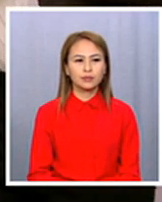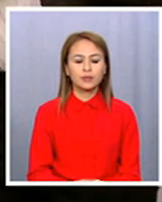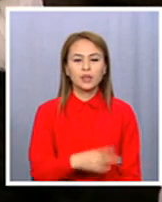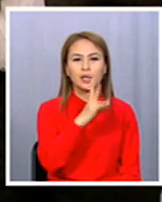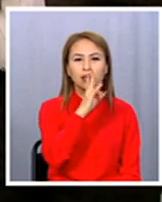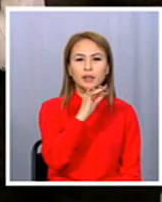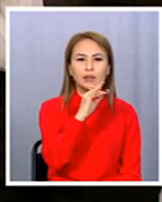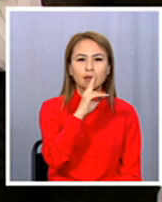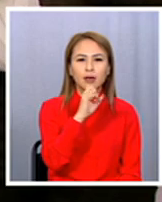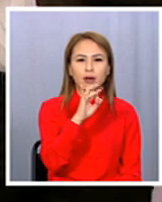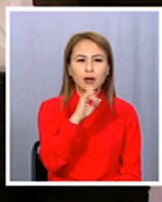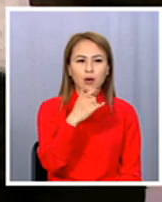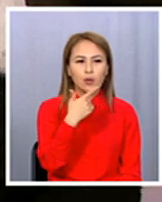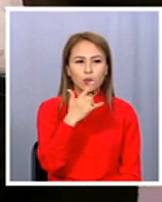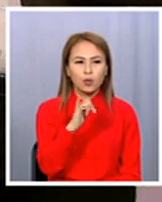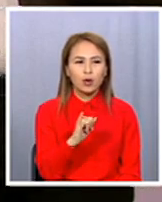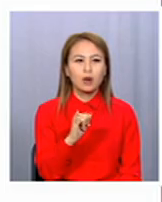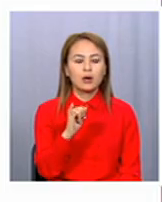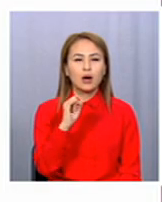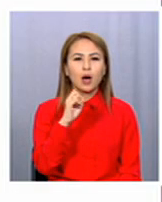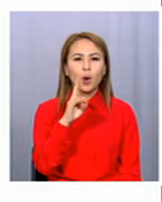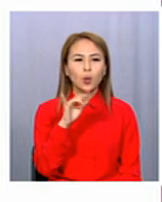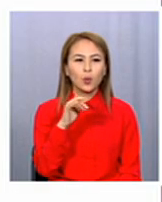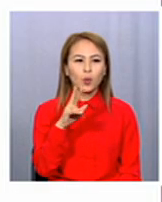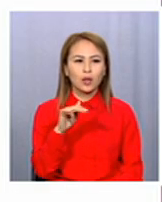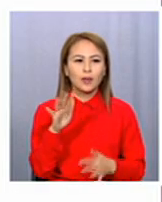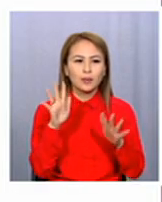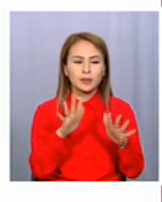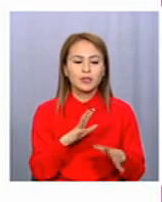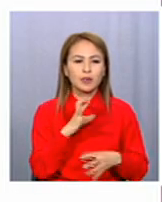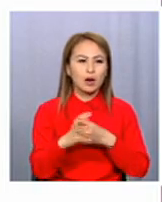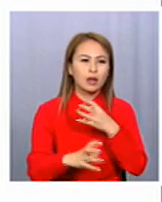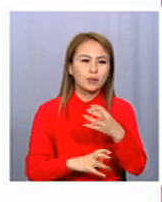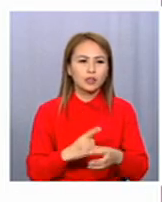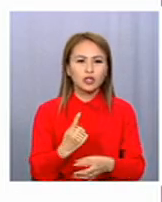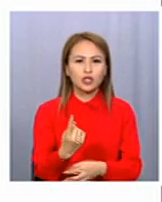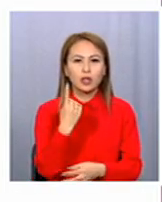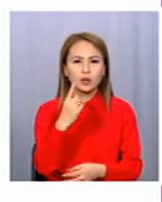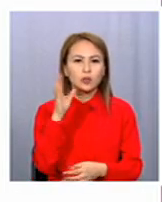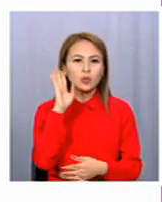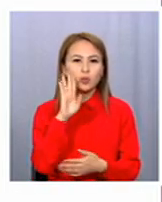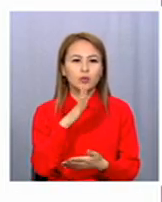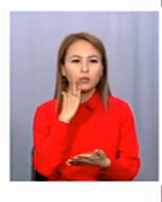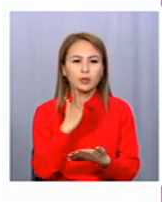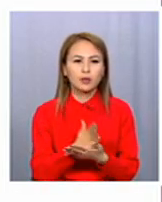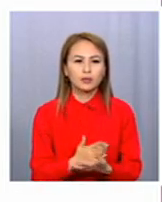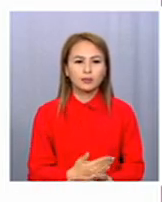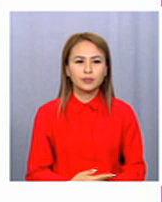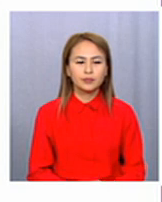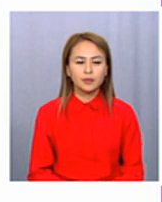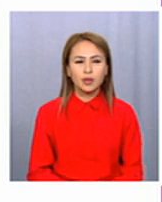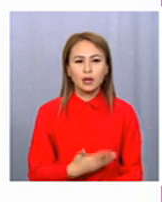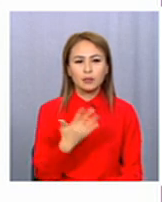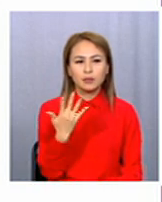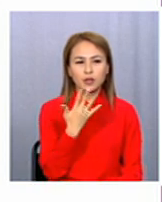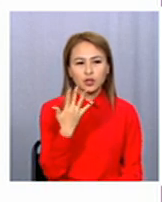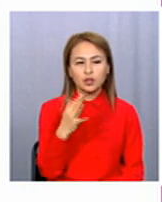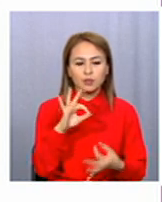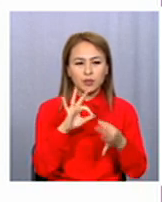Никарагуа елінде акула мекендейтін әлемдегі жалғыз көл бар екен. Бесінші мәліметке назар